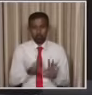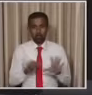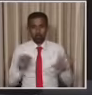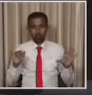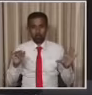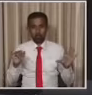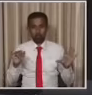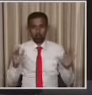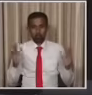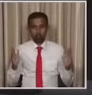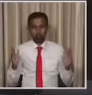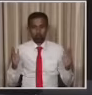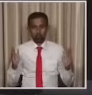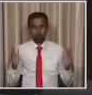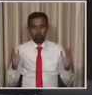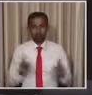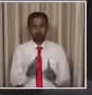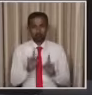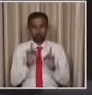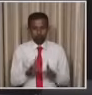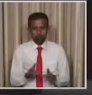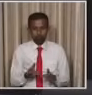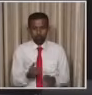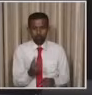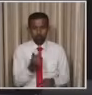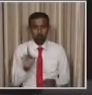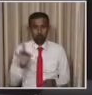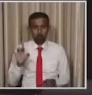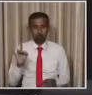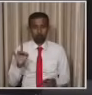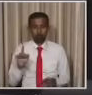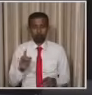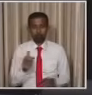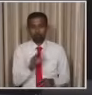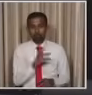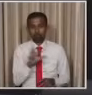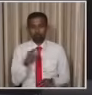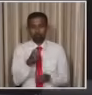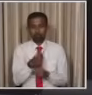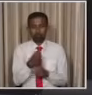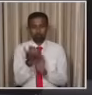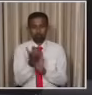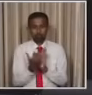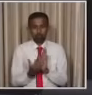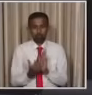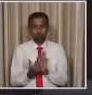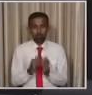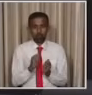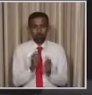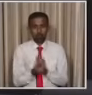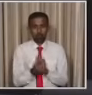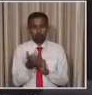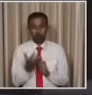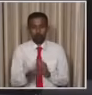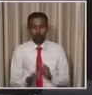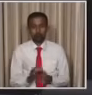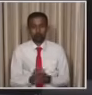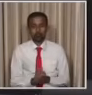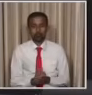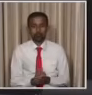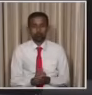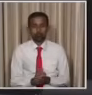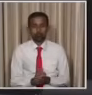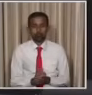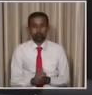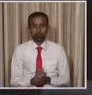කාලයක් දරන්නේ යන ප්‍රතිපාදනය 2015 19 වෙනි ආණ්ඩුක්‍රම ව්‍යවස්ථාවෙන් සංශෝධනයට ලක් වුණා. හැබැයි